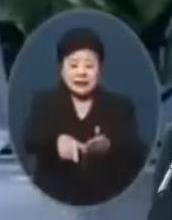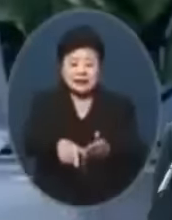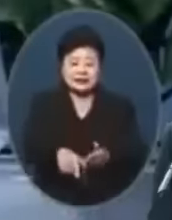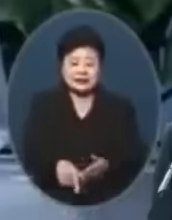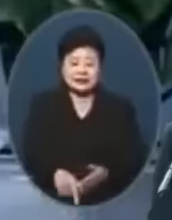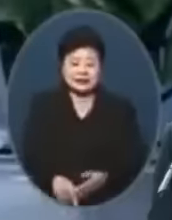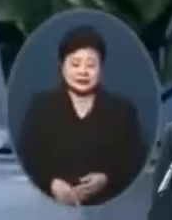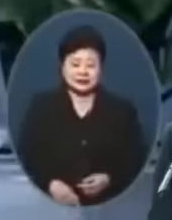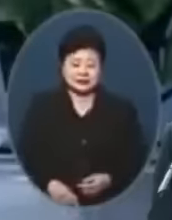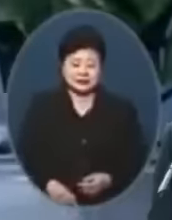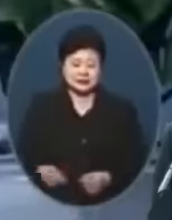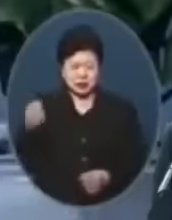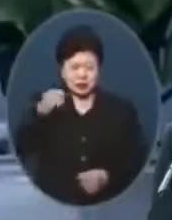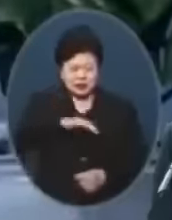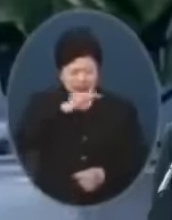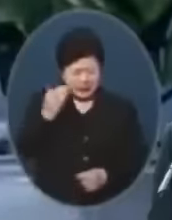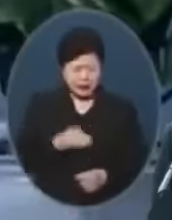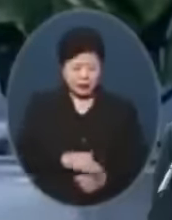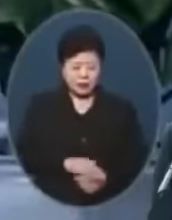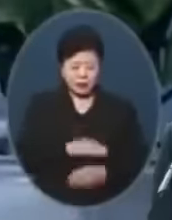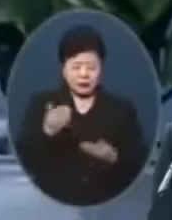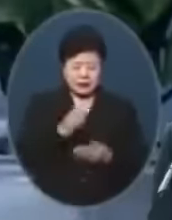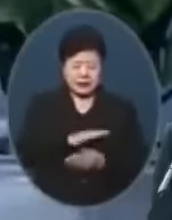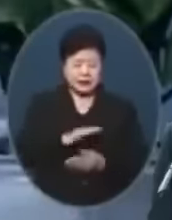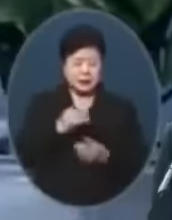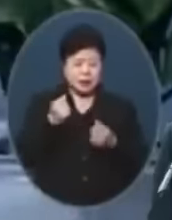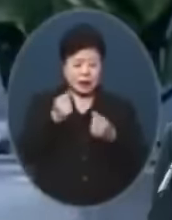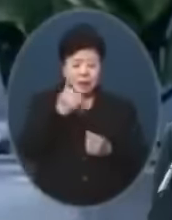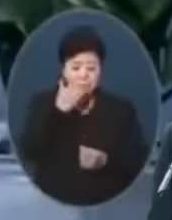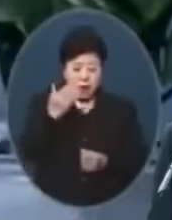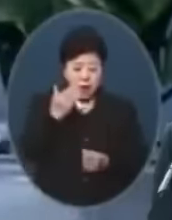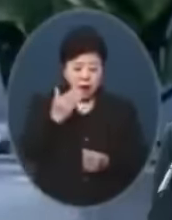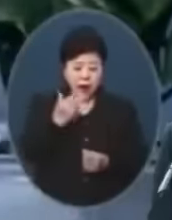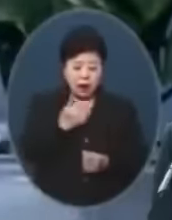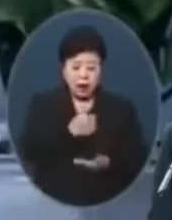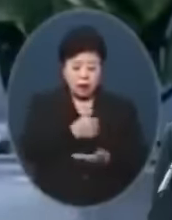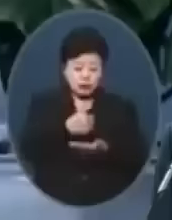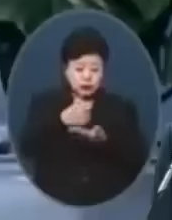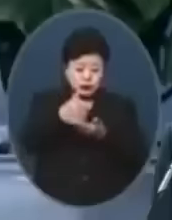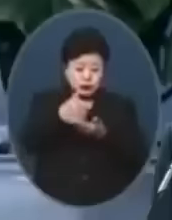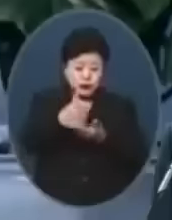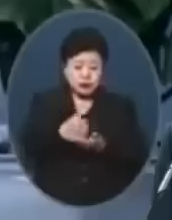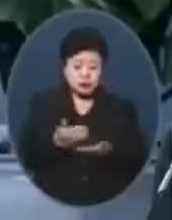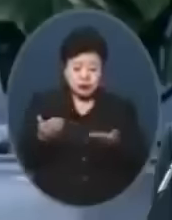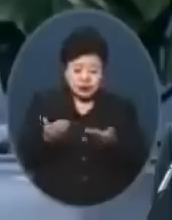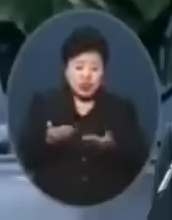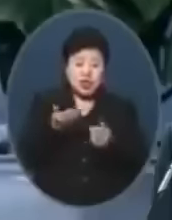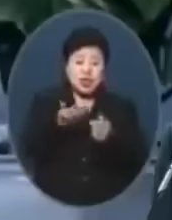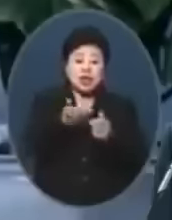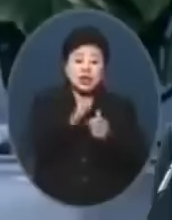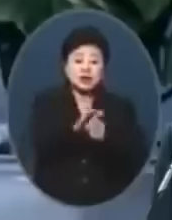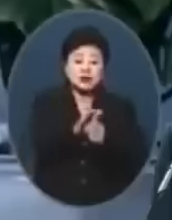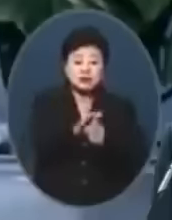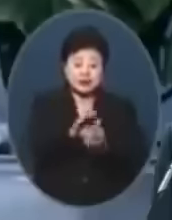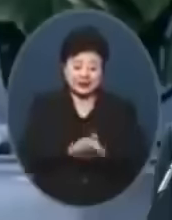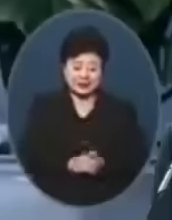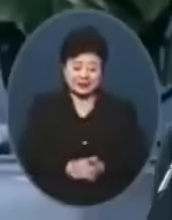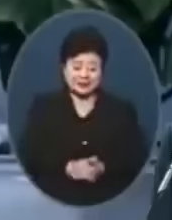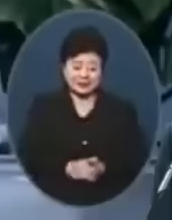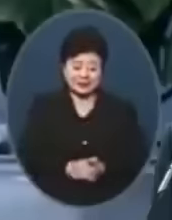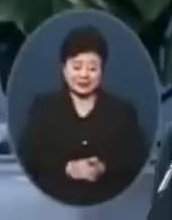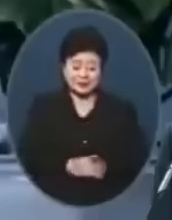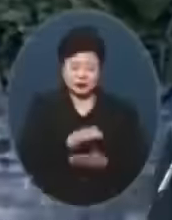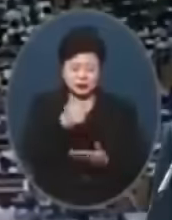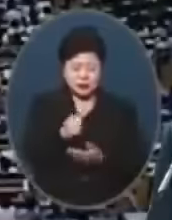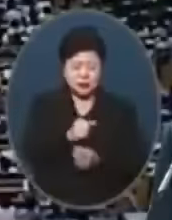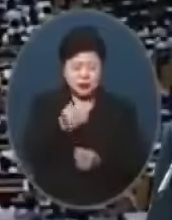영혼의 잘됨같이 범사의 잘되고 강건하도록 주님이 섭리하고 일하셔 주시는 것입니다. 우리가